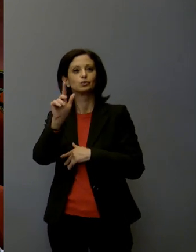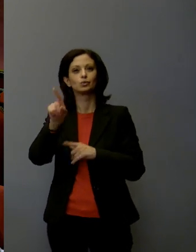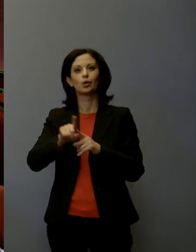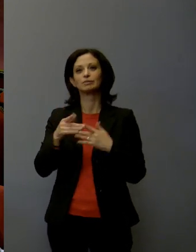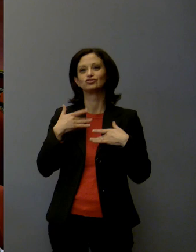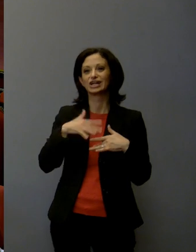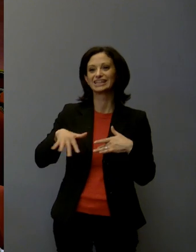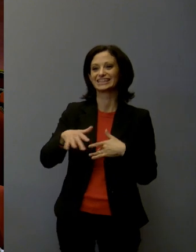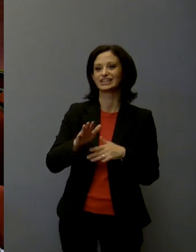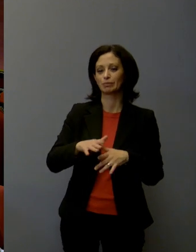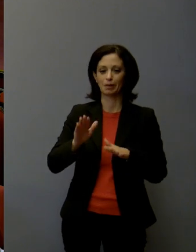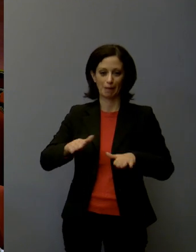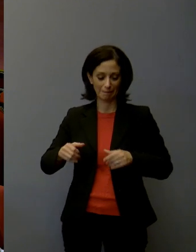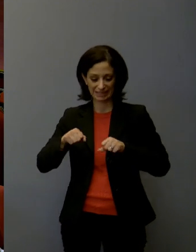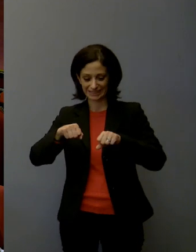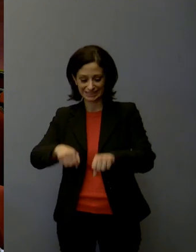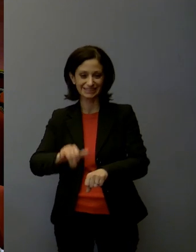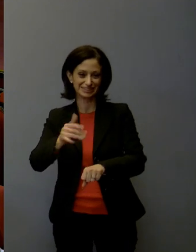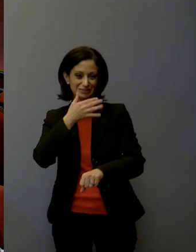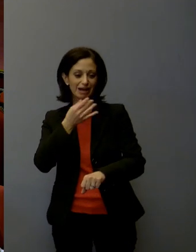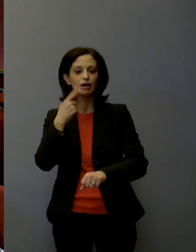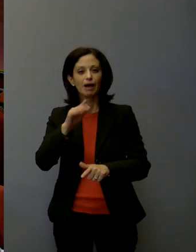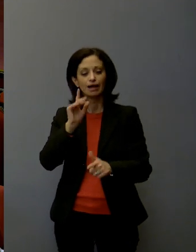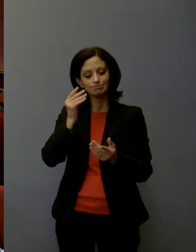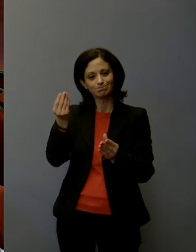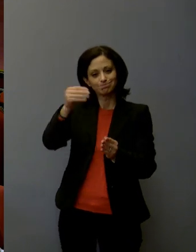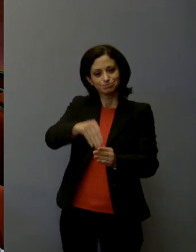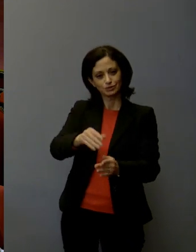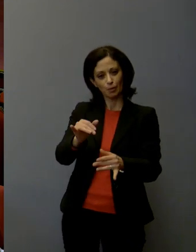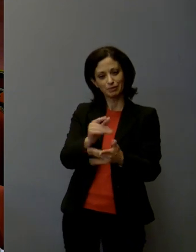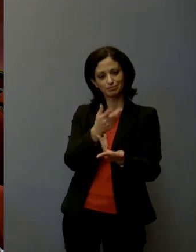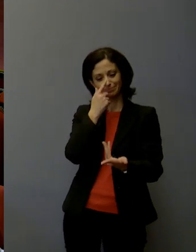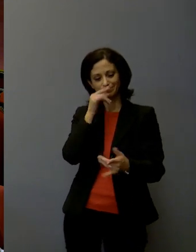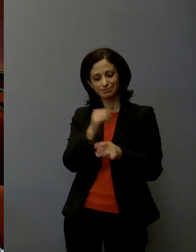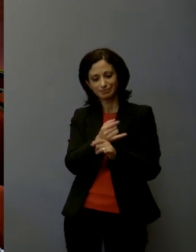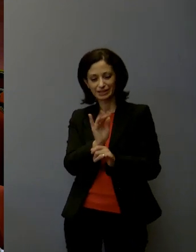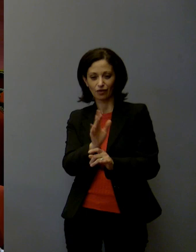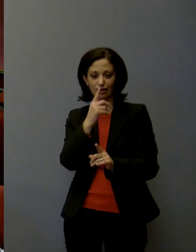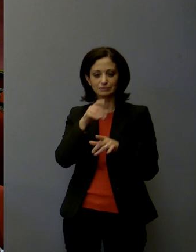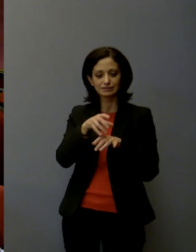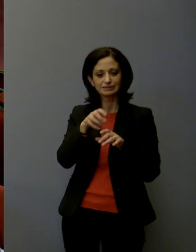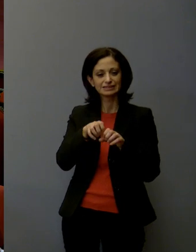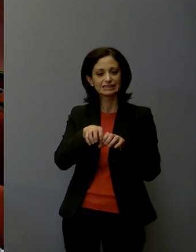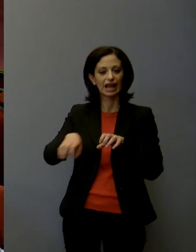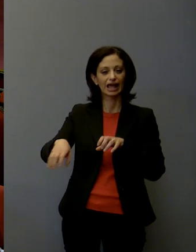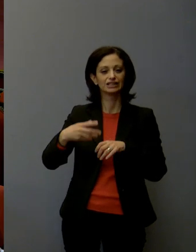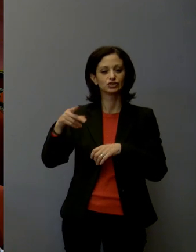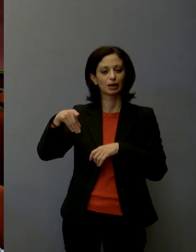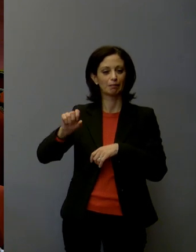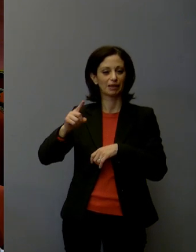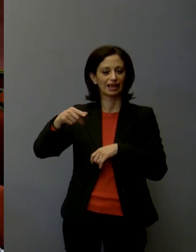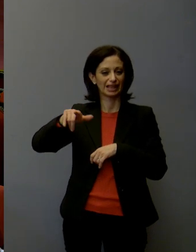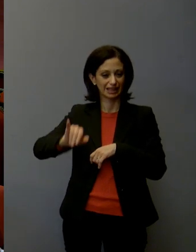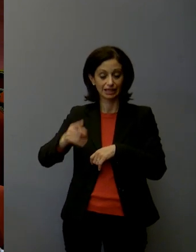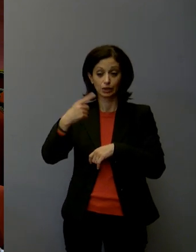il giardino Dove portare i propri bambini ma qualcosa che davvero caratterizzi anche la delegazione di Pegli quindi impegniamo e chiediamo di